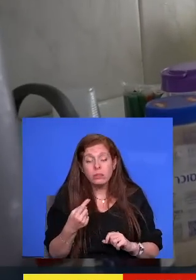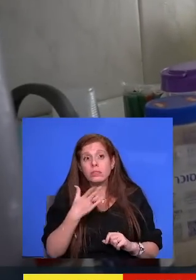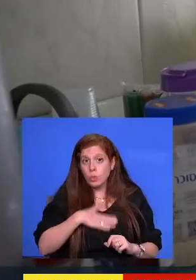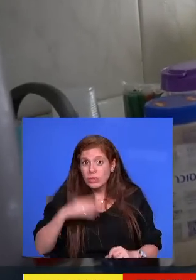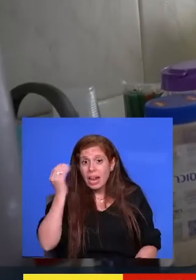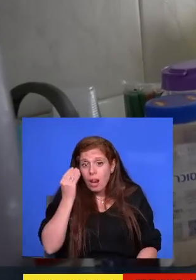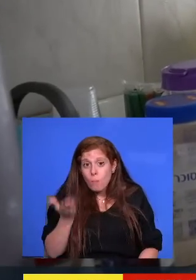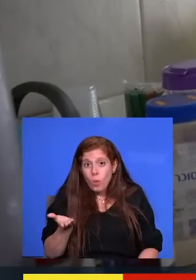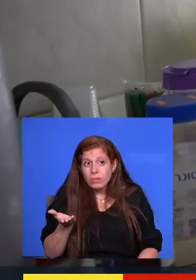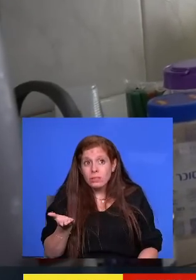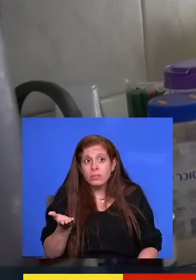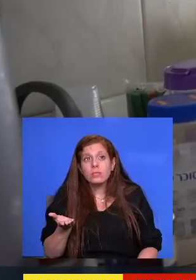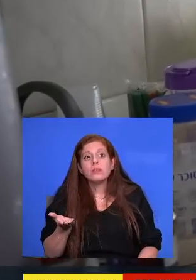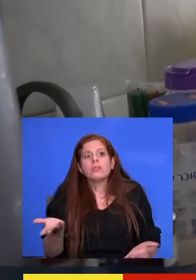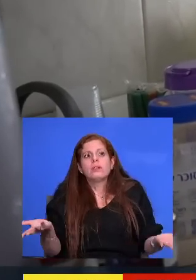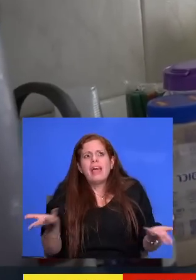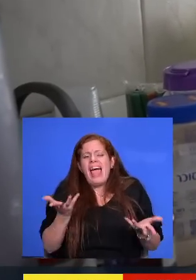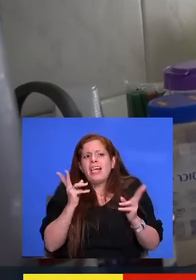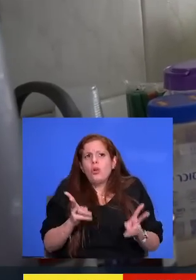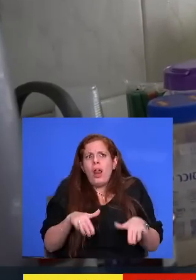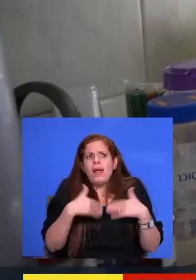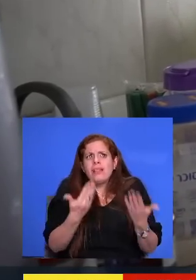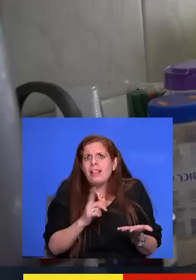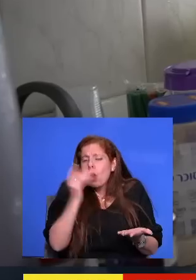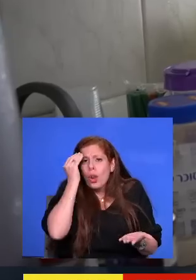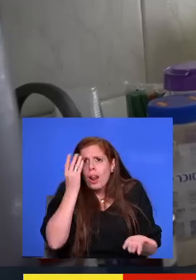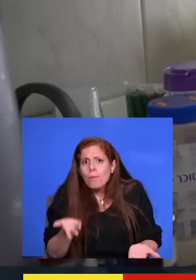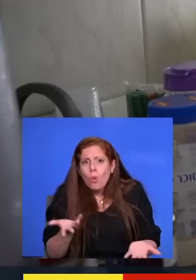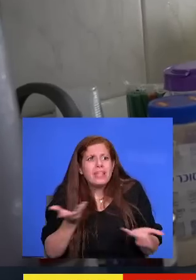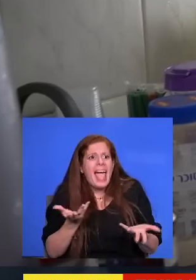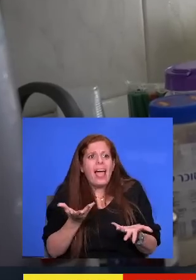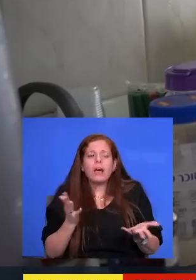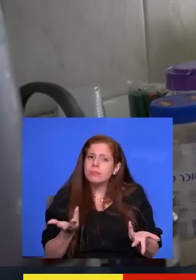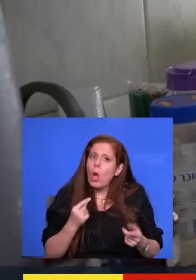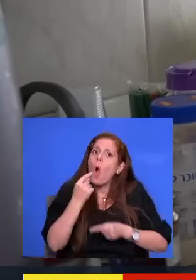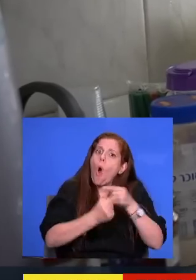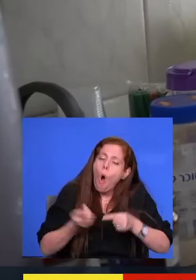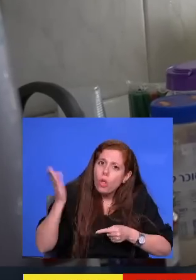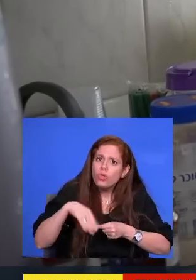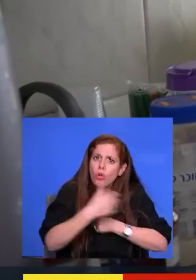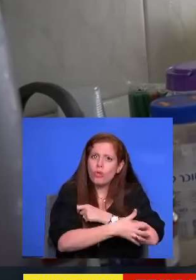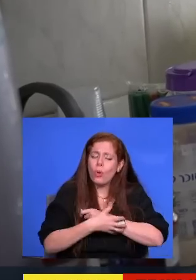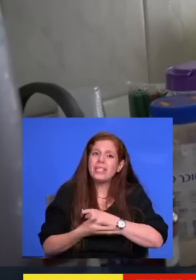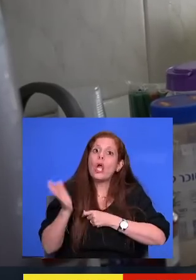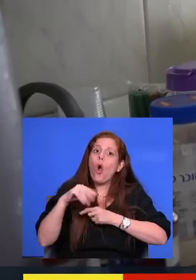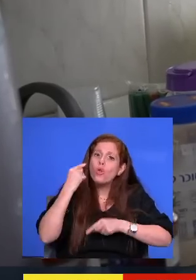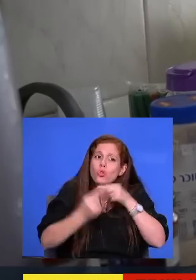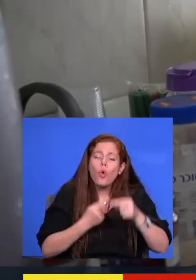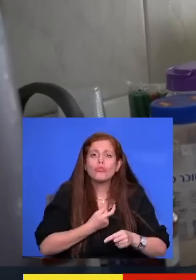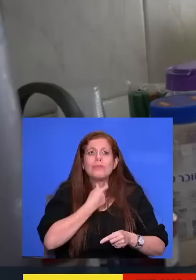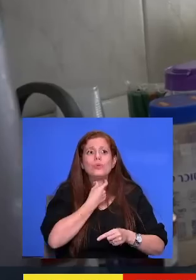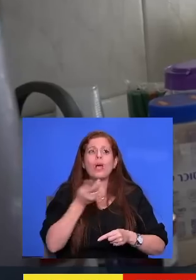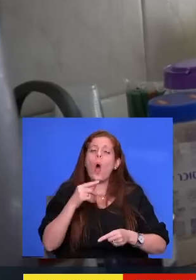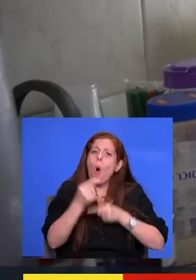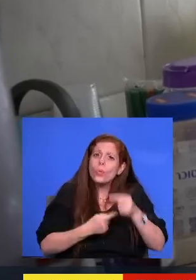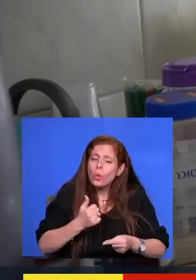ללמוד. איך אני יכולה לתת לה לא ללמוד? איך, עוד דור של עוני? עוד דור של מצוקה, עוד דור של